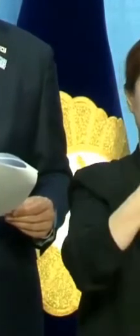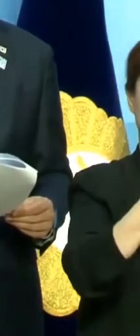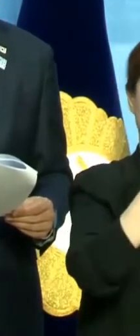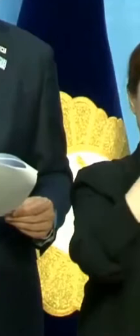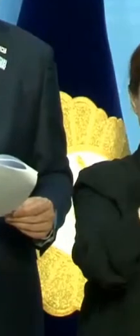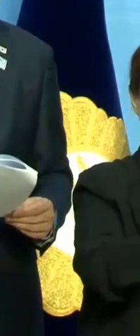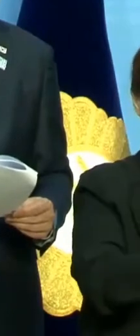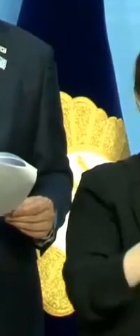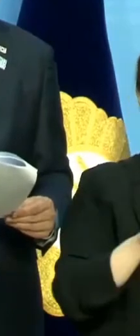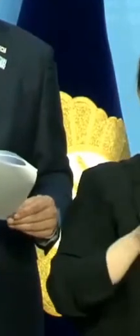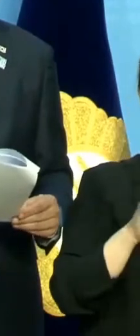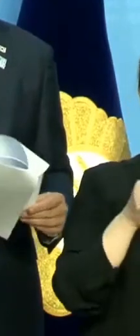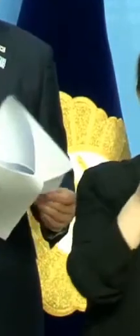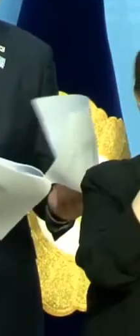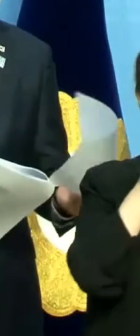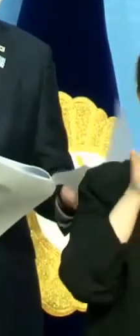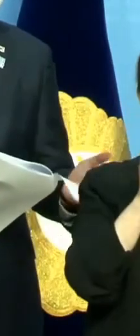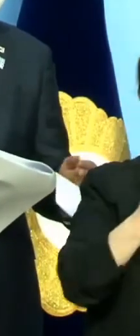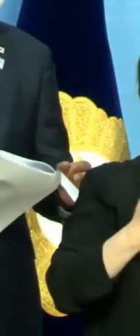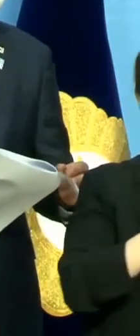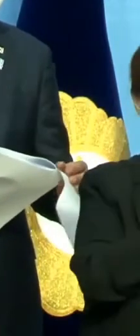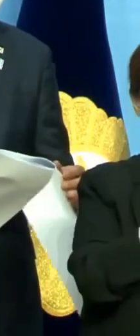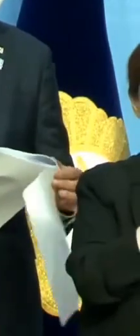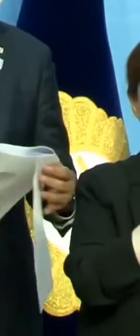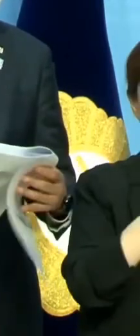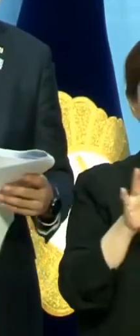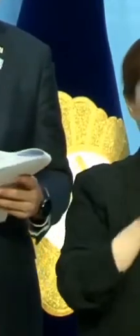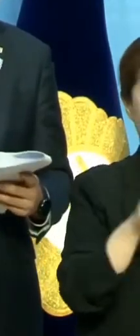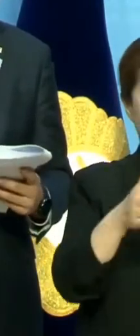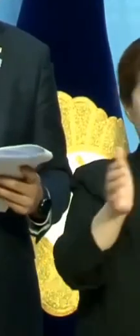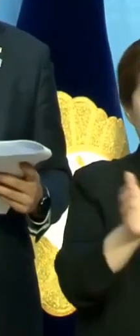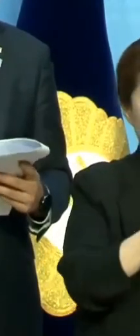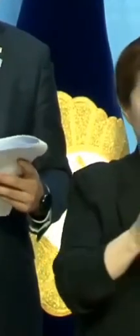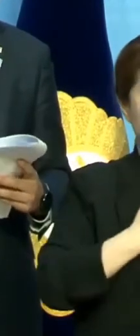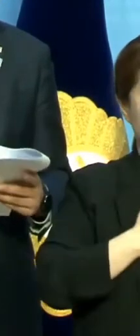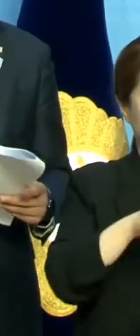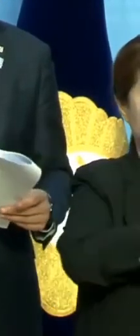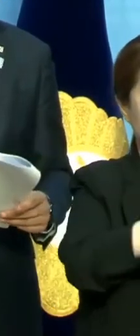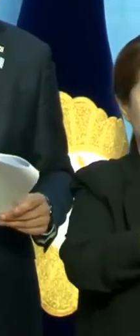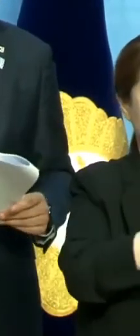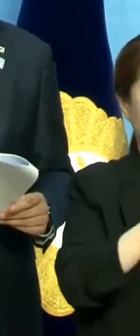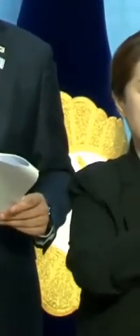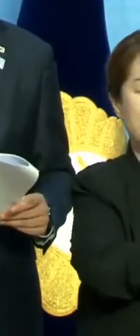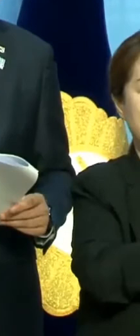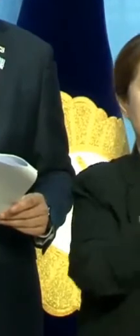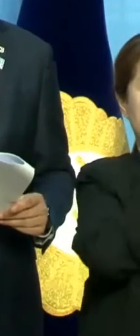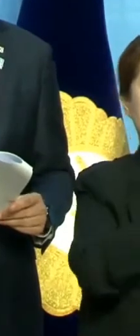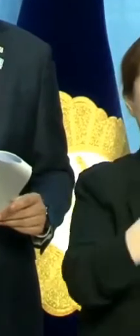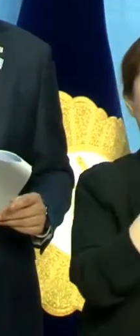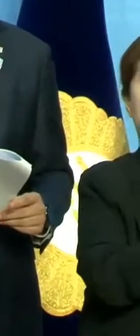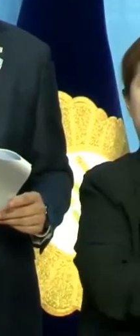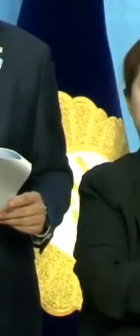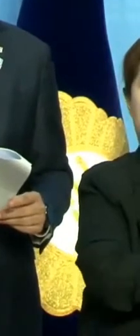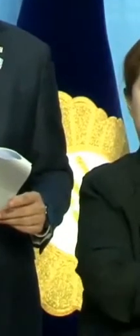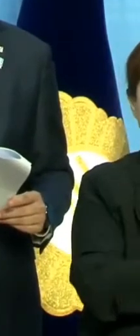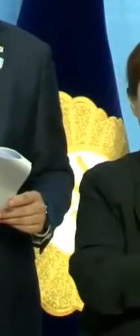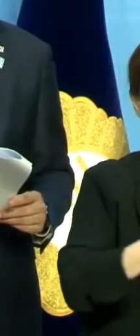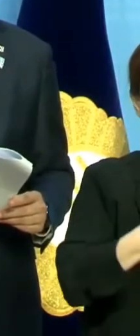생전 현대건설 배구단은 코칭 스태프의 의도적 따돌림과 훈련 배제로